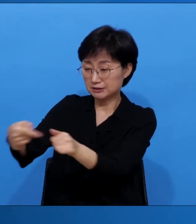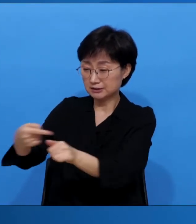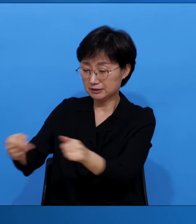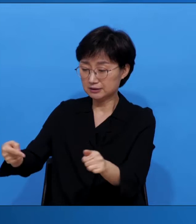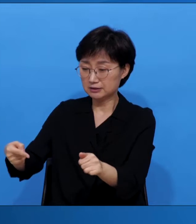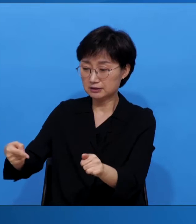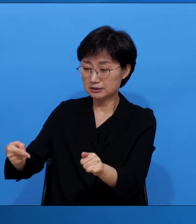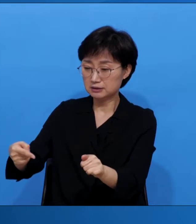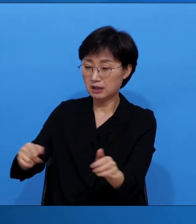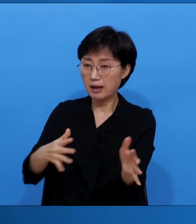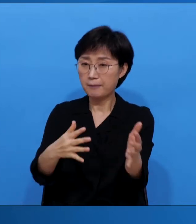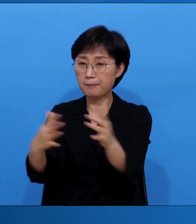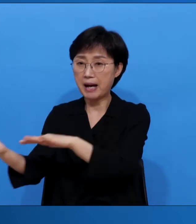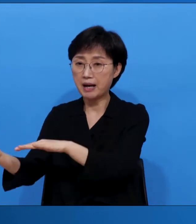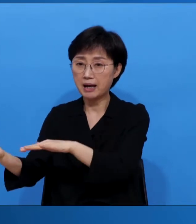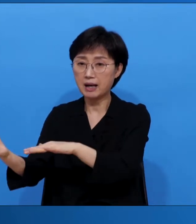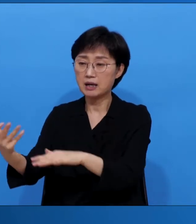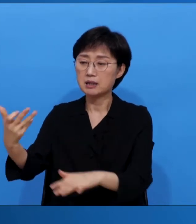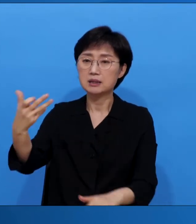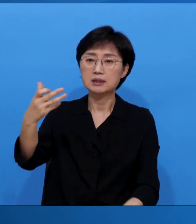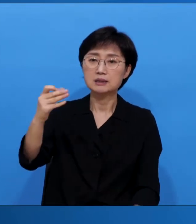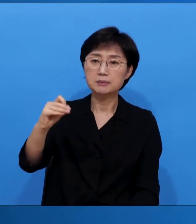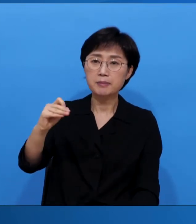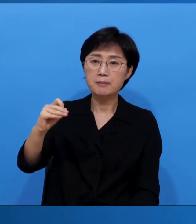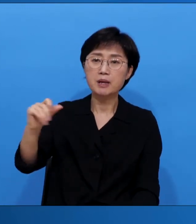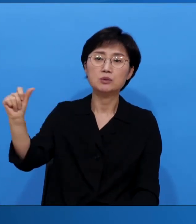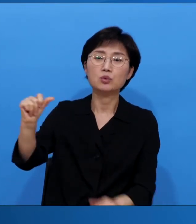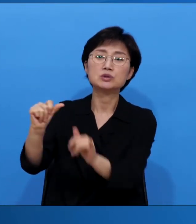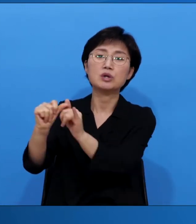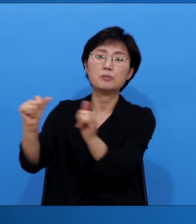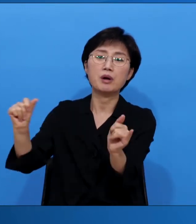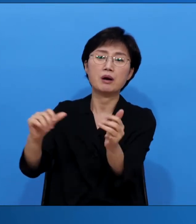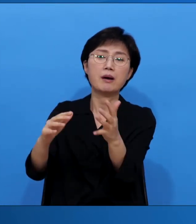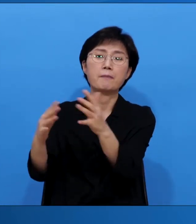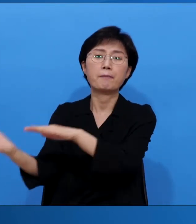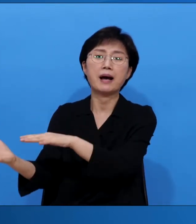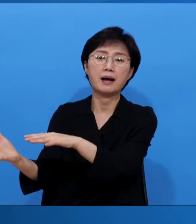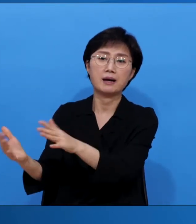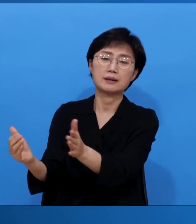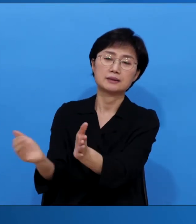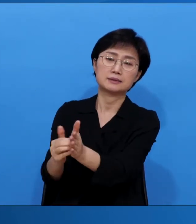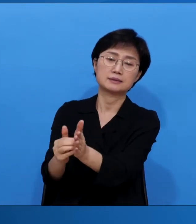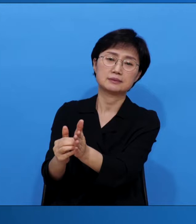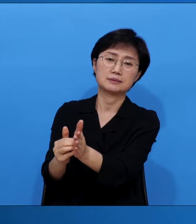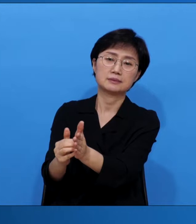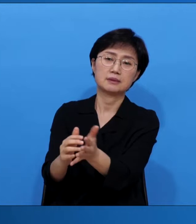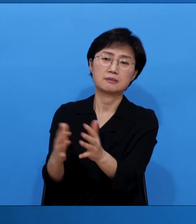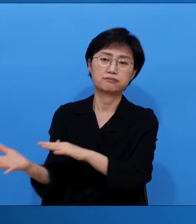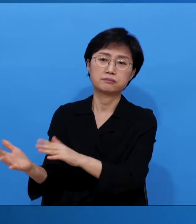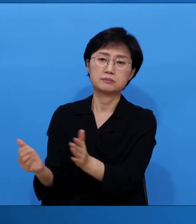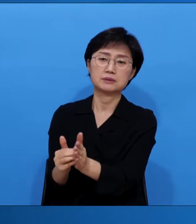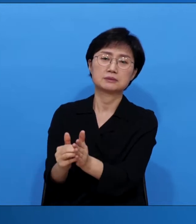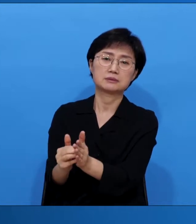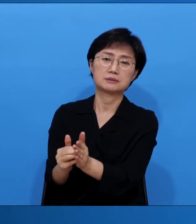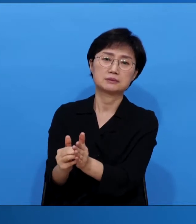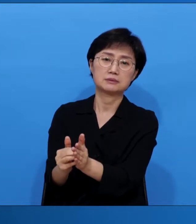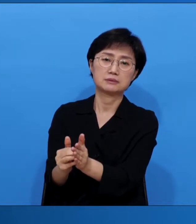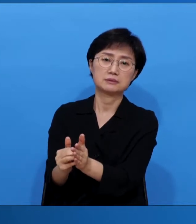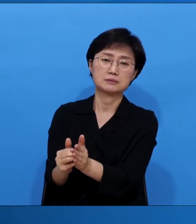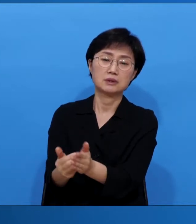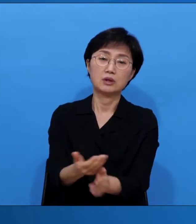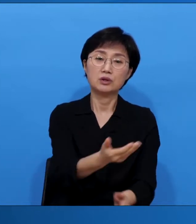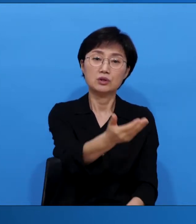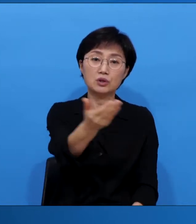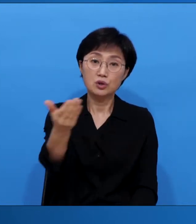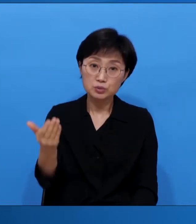God sent his heavenly angels and struck down all 185,000 Assyrian soldiers at once. 여러분